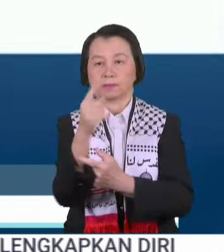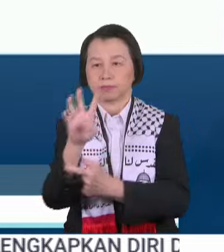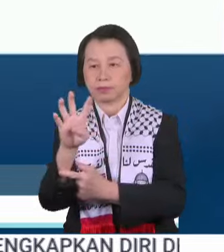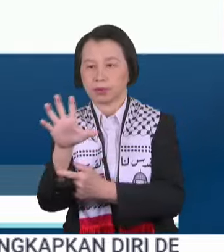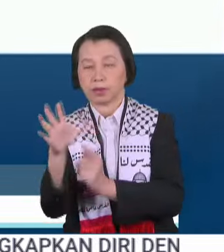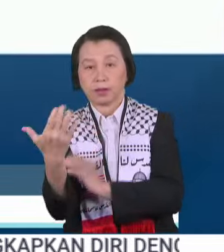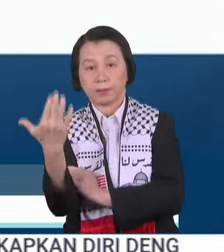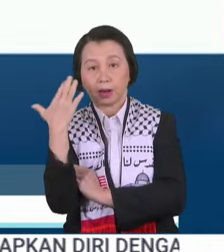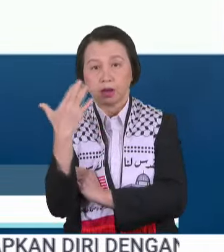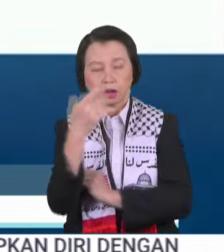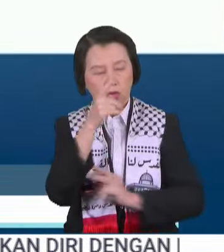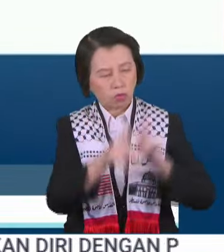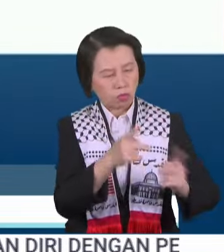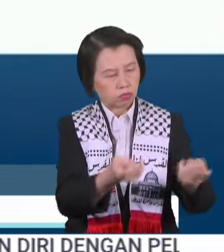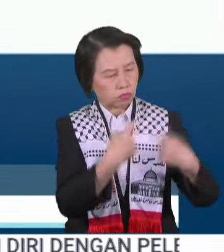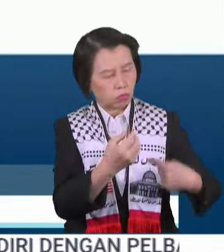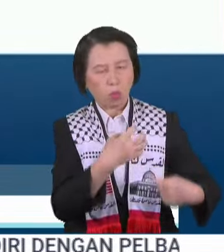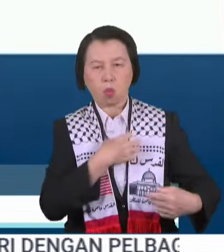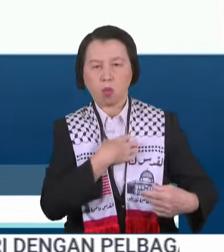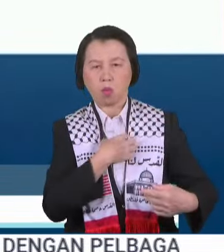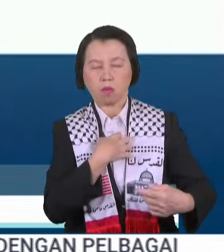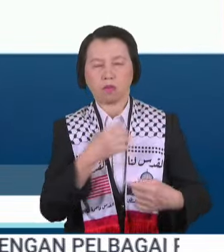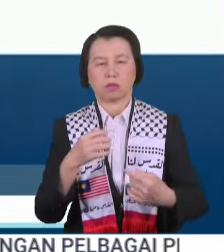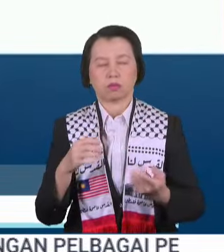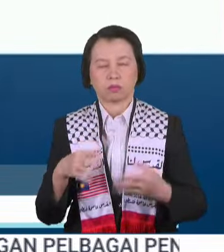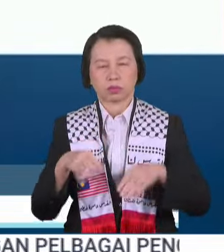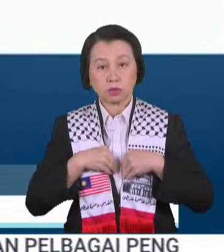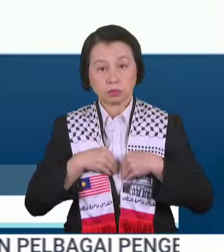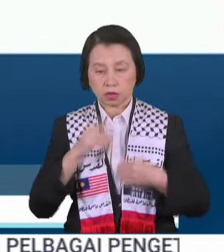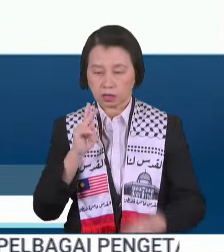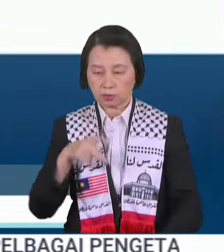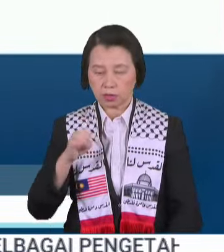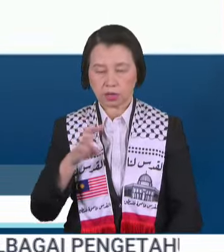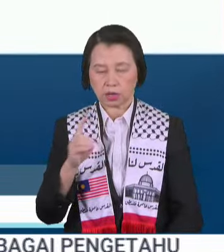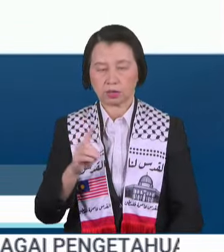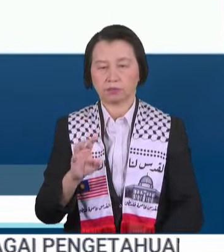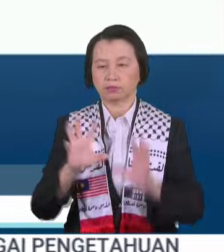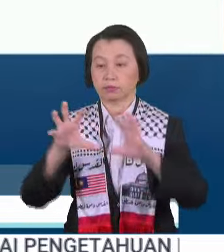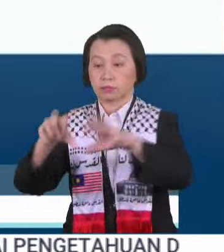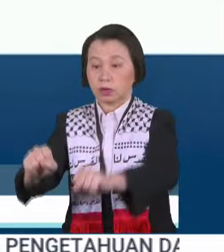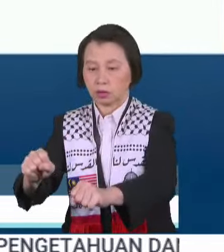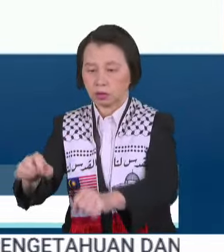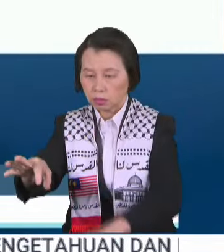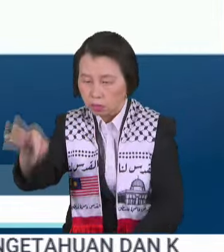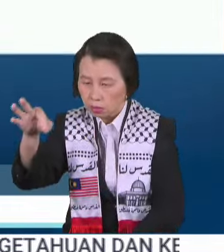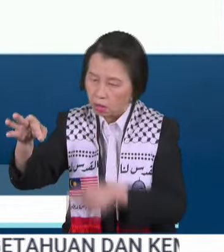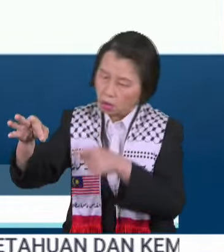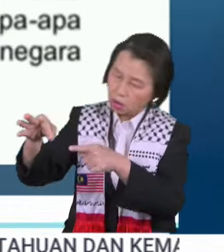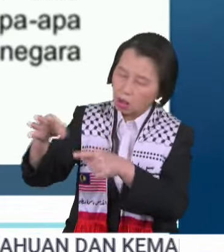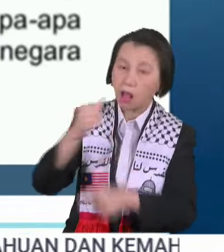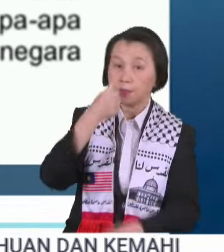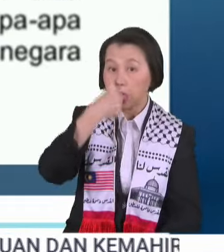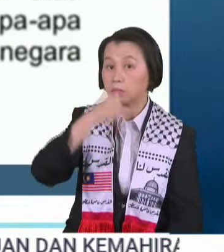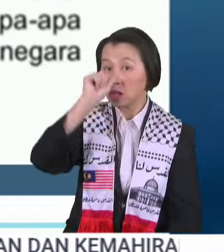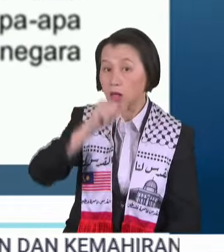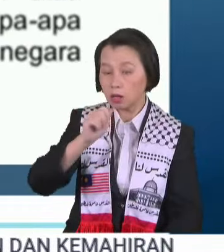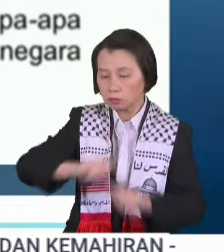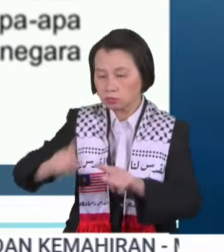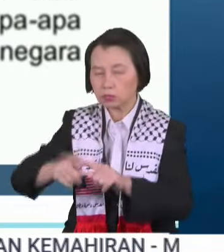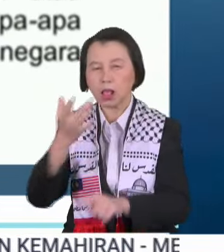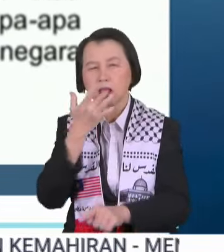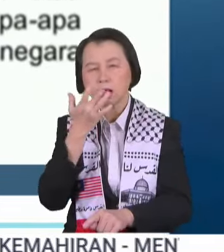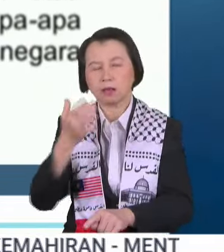itu berdasarkan aduan awam yang diterima KPDN. Hasil pemeriksaan pasukan serbuan telah menemukan produk aiskrim pelbagai perisa